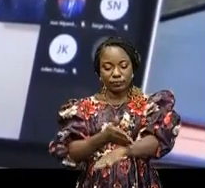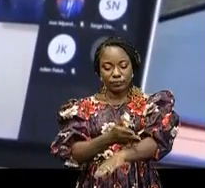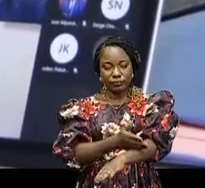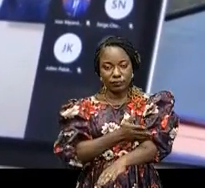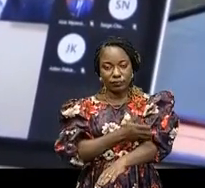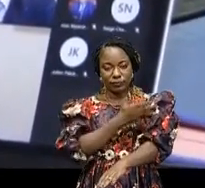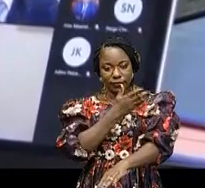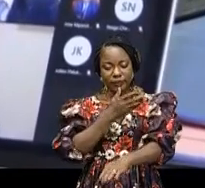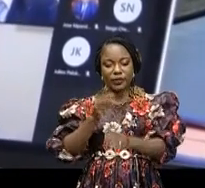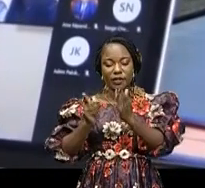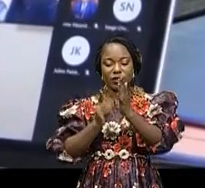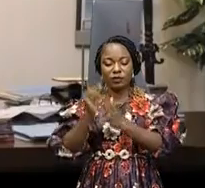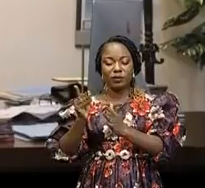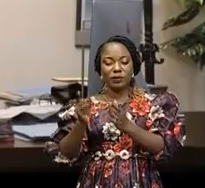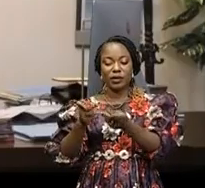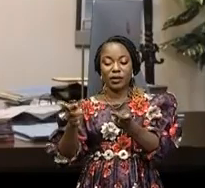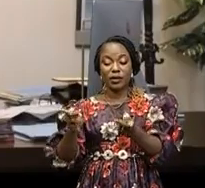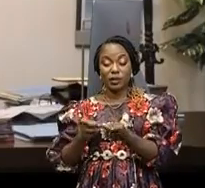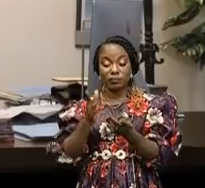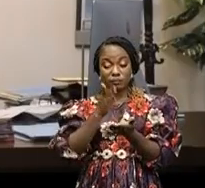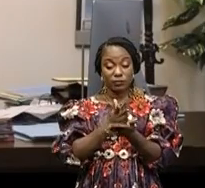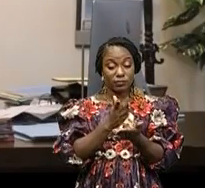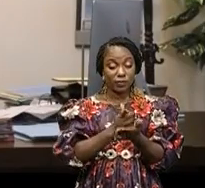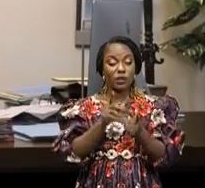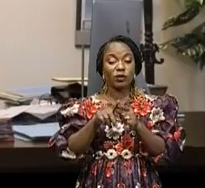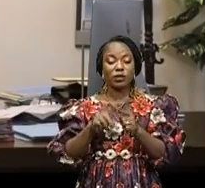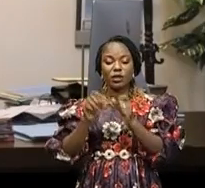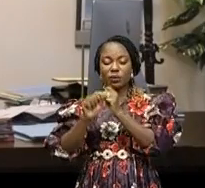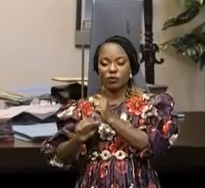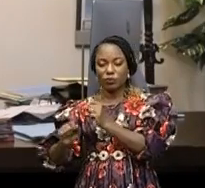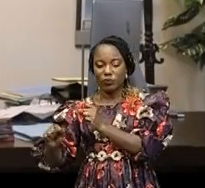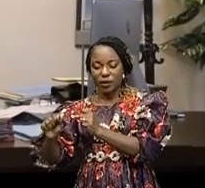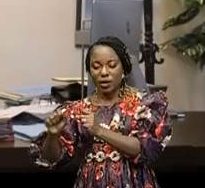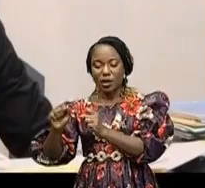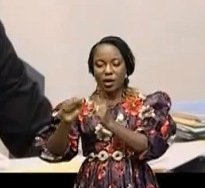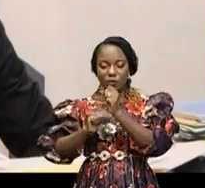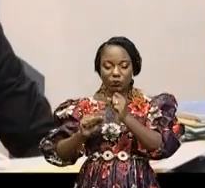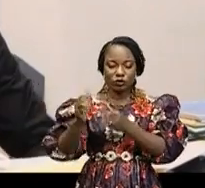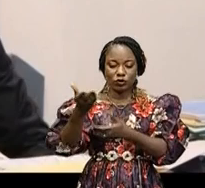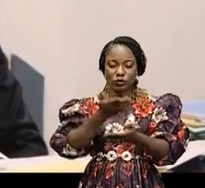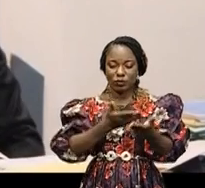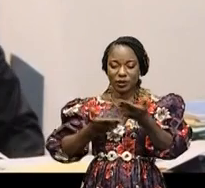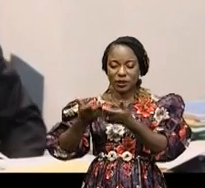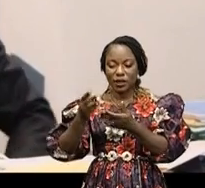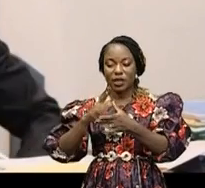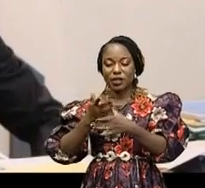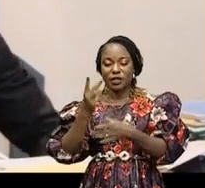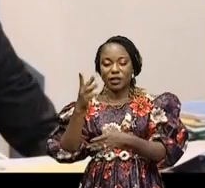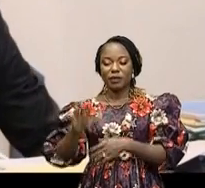respective, de développer leur secteur privé commun et de promouvoir la promotion commerciale entre les deux